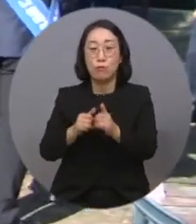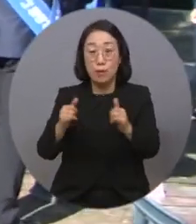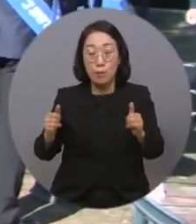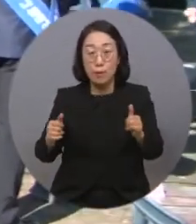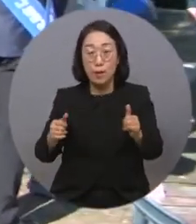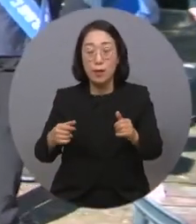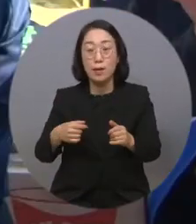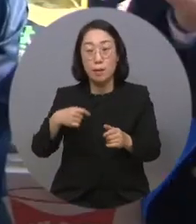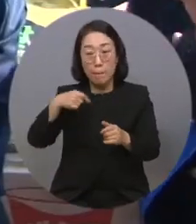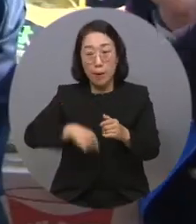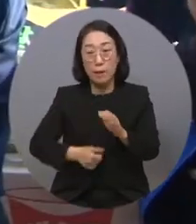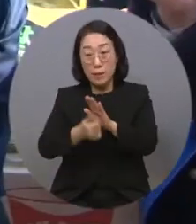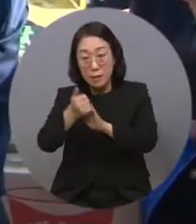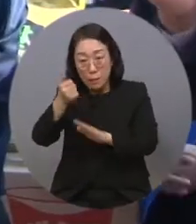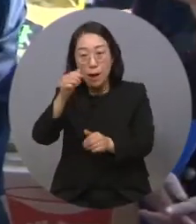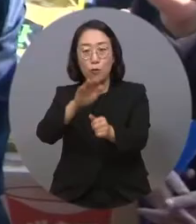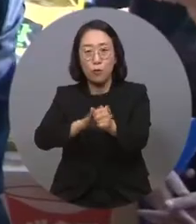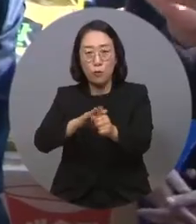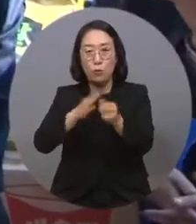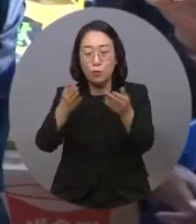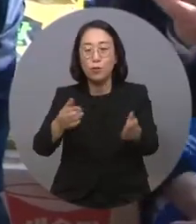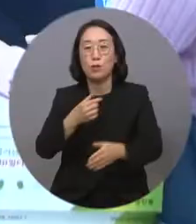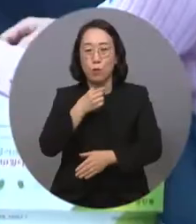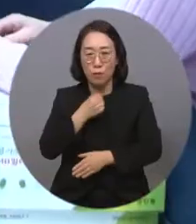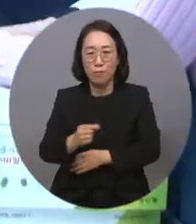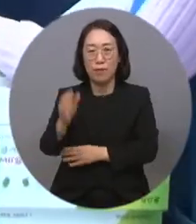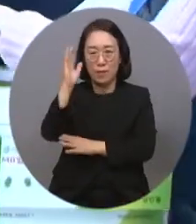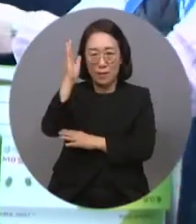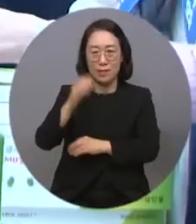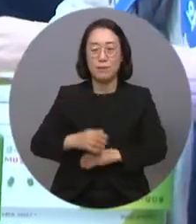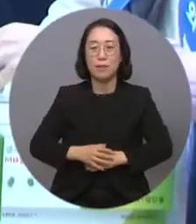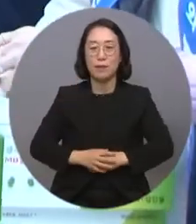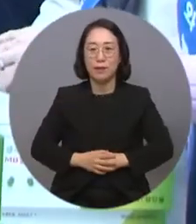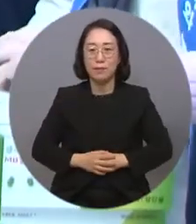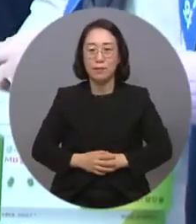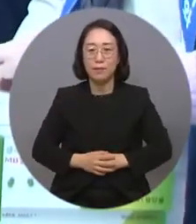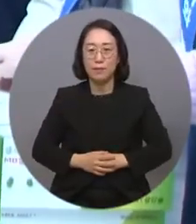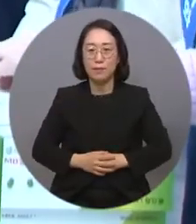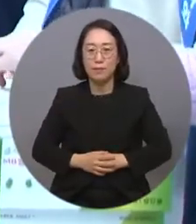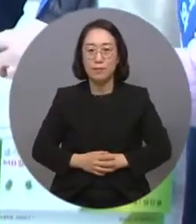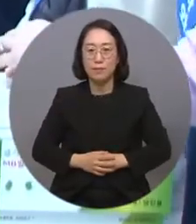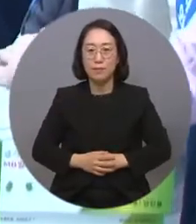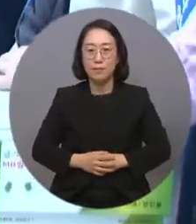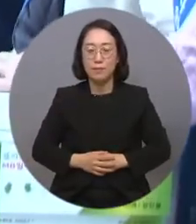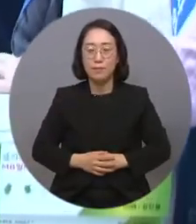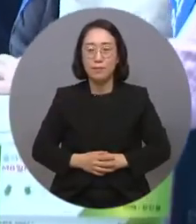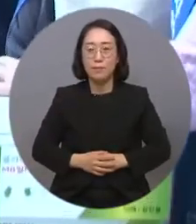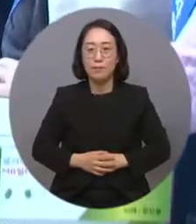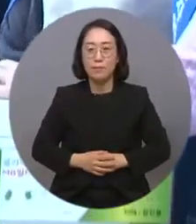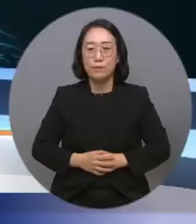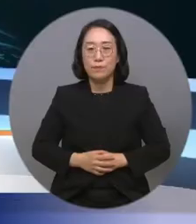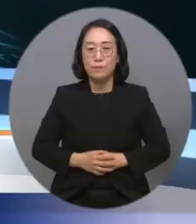긍정적이고 희망어린 위로가 되기를 바라는 마음이라고 전했습니다. 지금까지 복지TV 부산방송 황병양입니다.